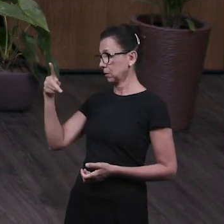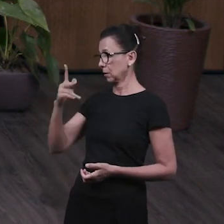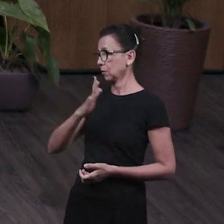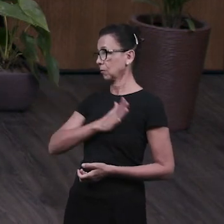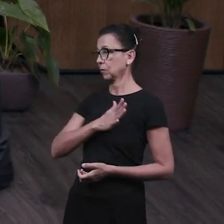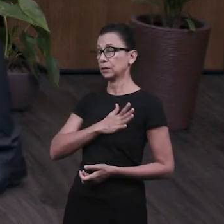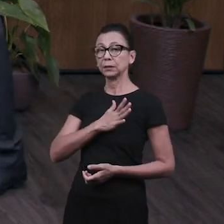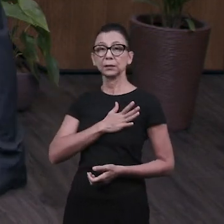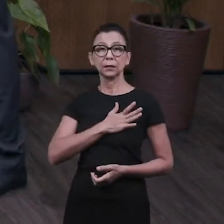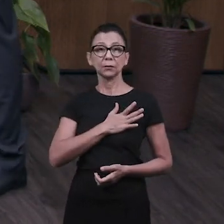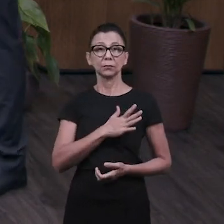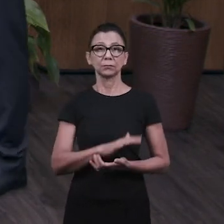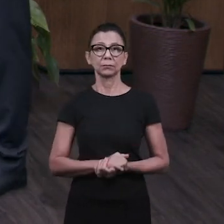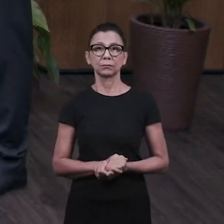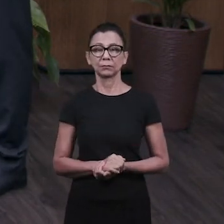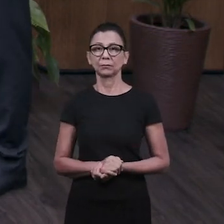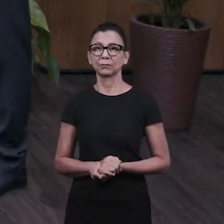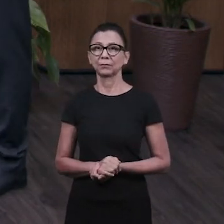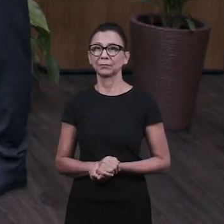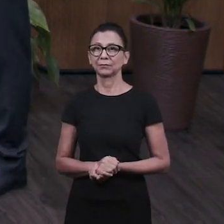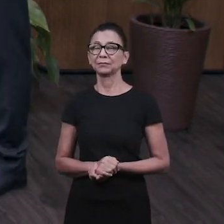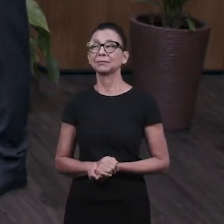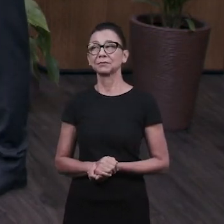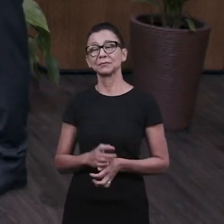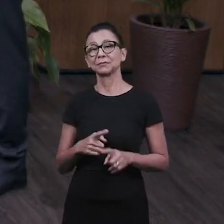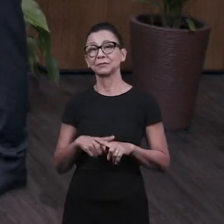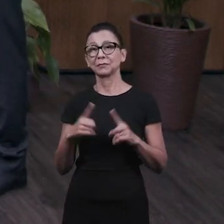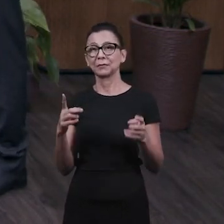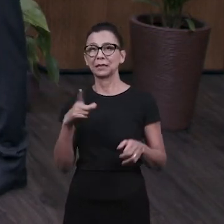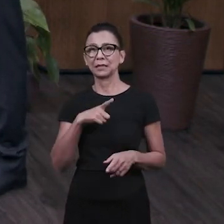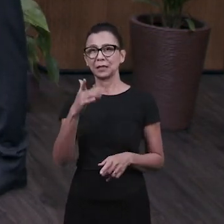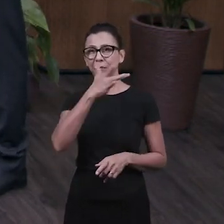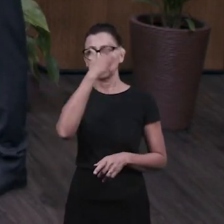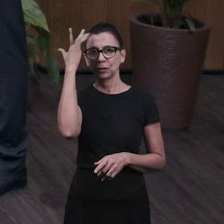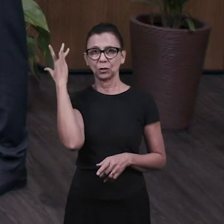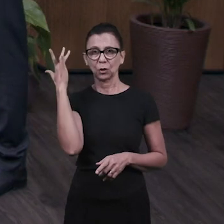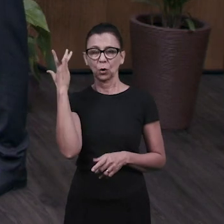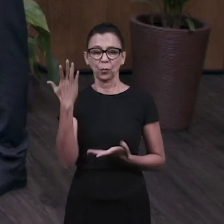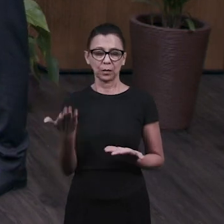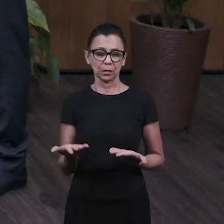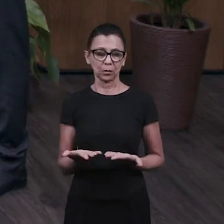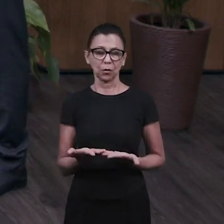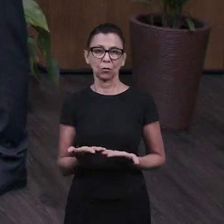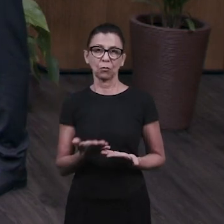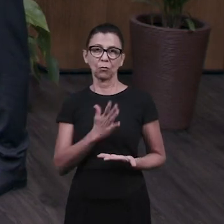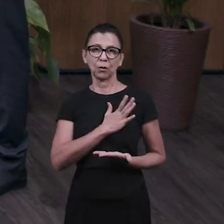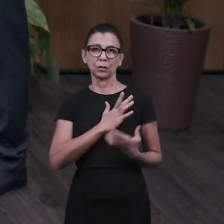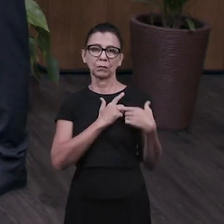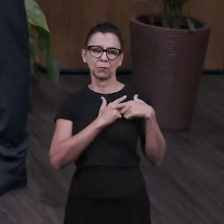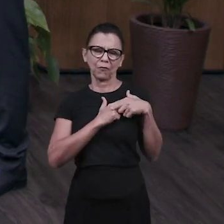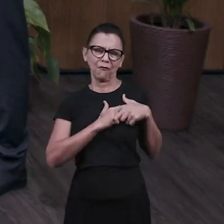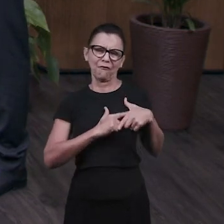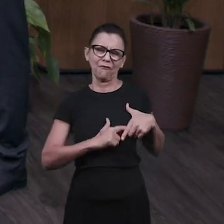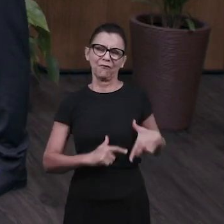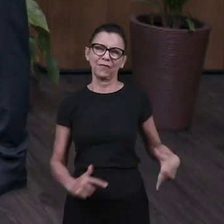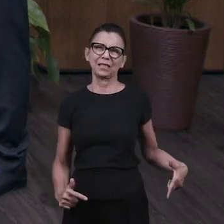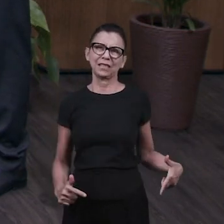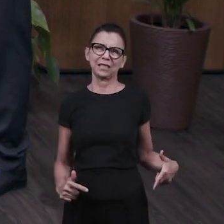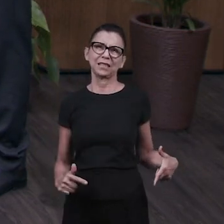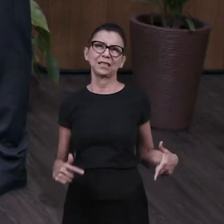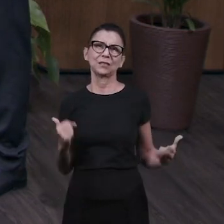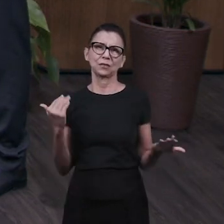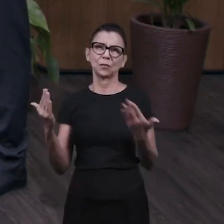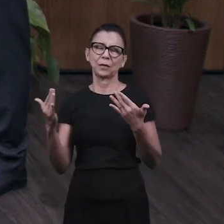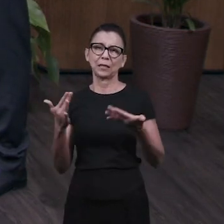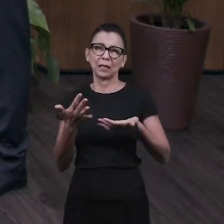Mais il y a des cœurs qui sont vides, sans la bénédiction du Saint-Esprit, mais il y a des cœurs qui sont remplis